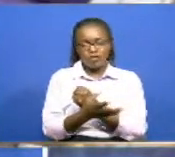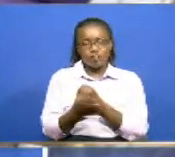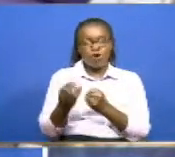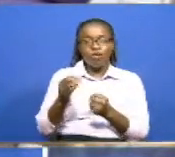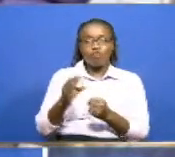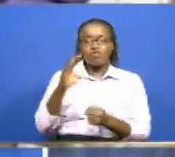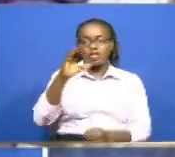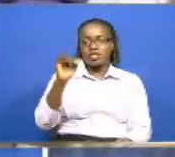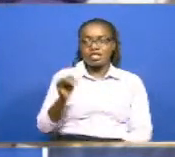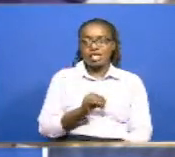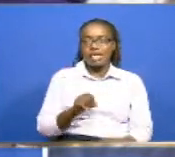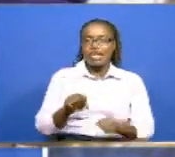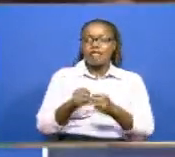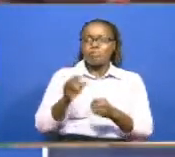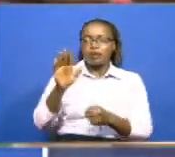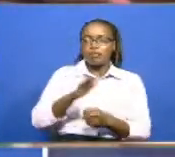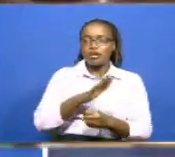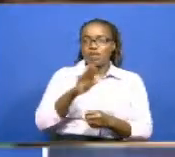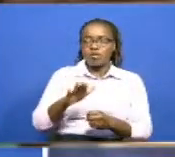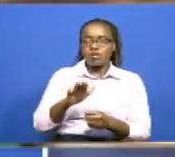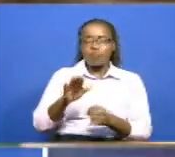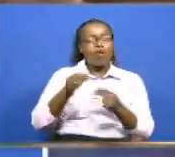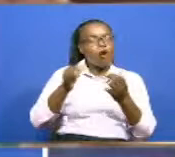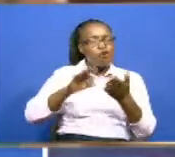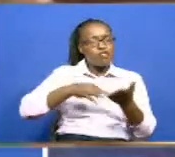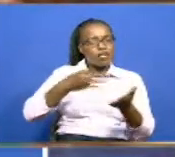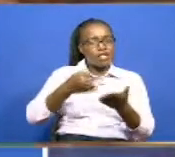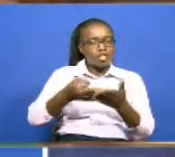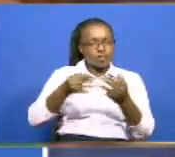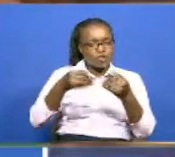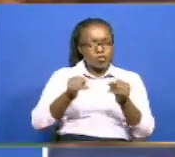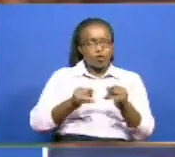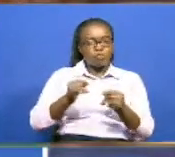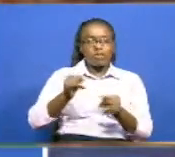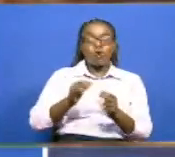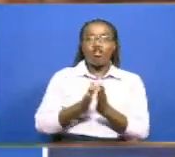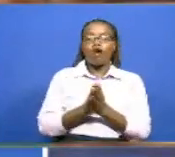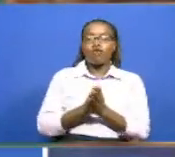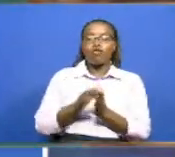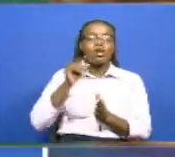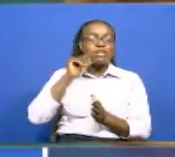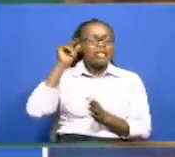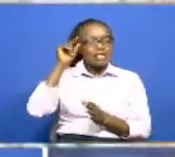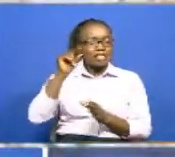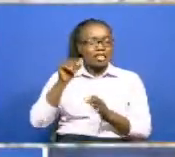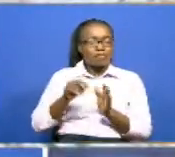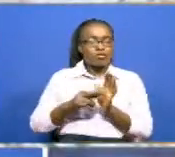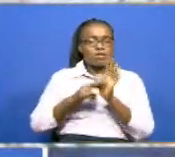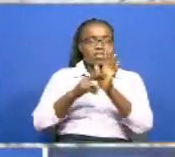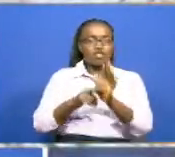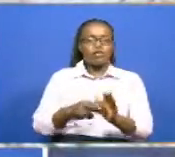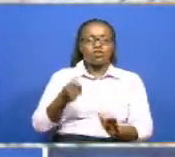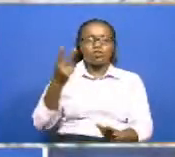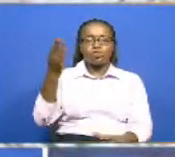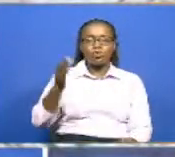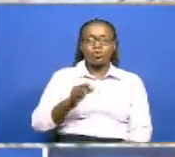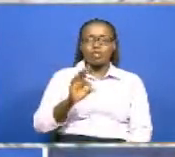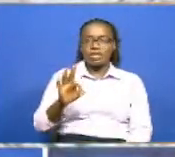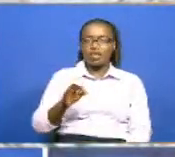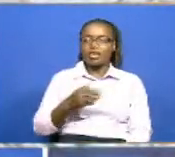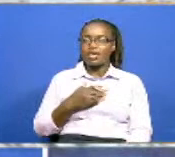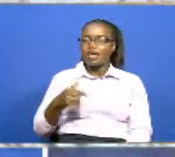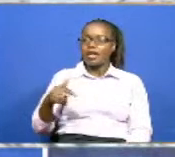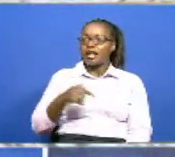kuvunja bunge kwa kushindwa kutekeleza kanuni kuhusu uwakilishaji wa kijinsia wa thuluthi mbili. For us as women, we look forward